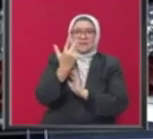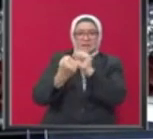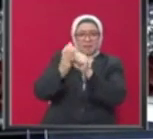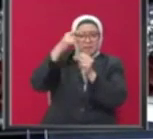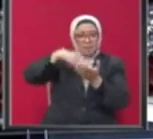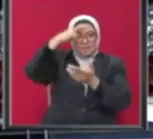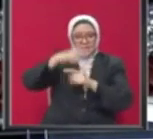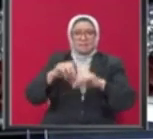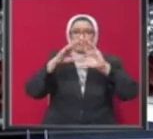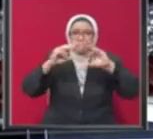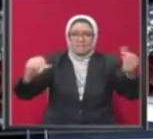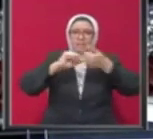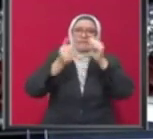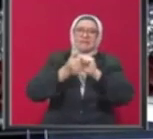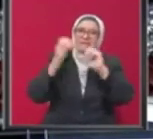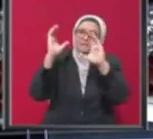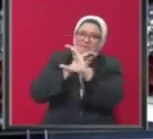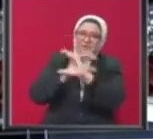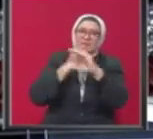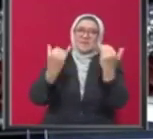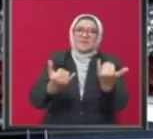isu dan sabaran semasa ekonomi